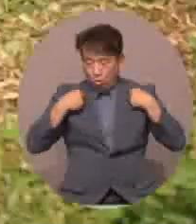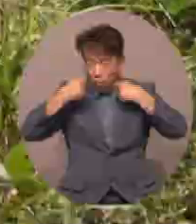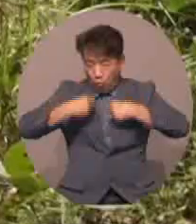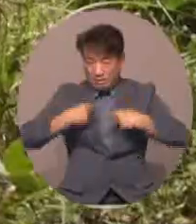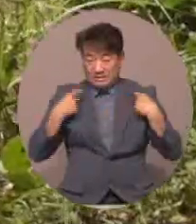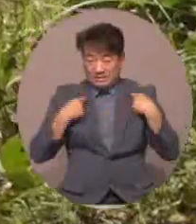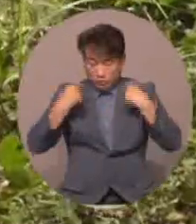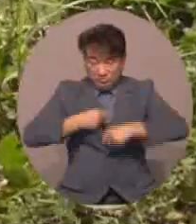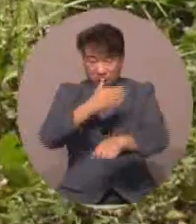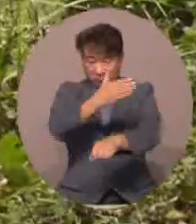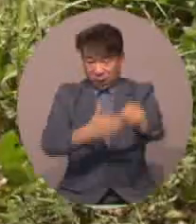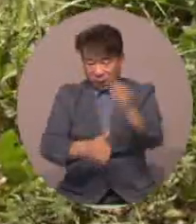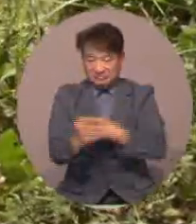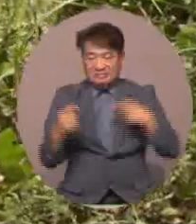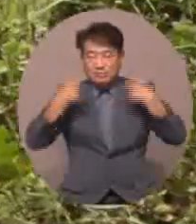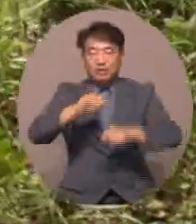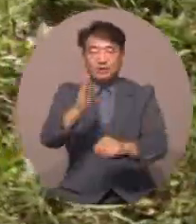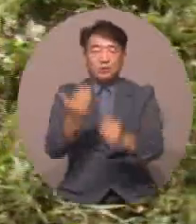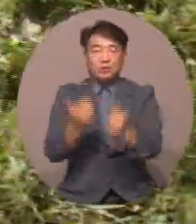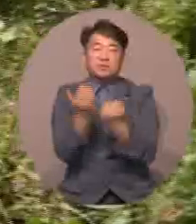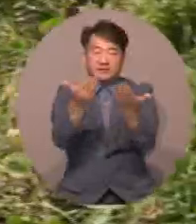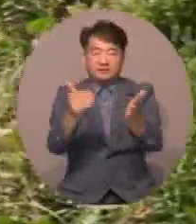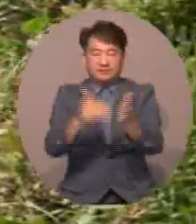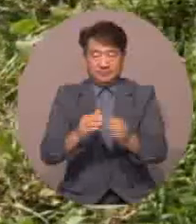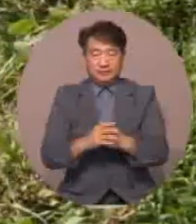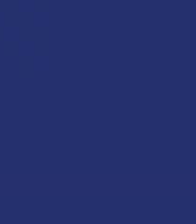노출을 최소화해야 한다고 밝혔습니다